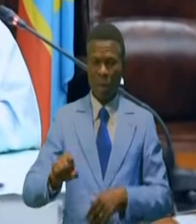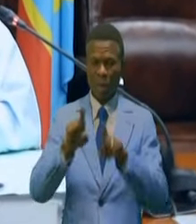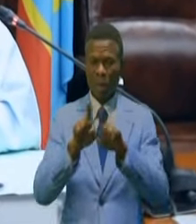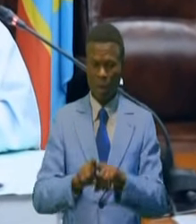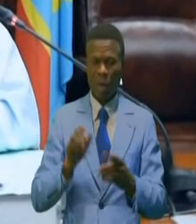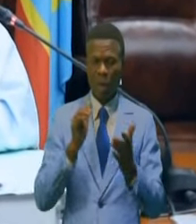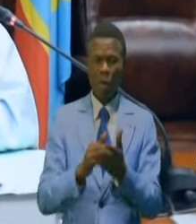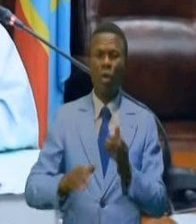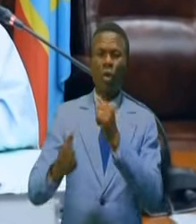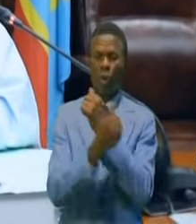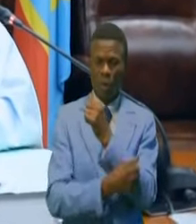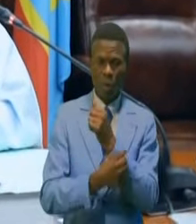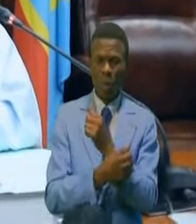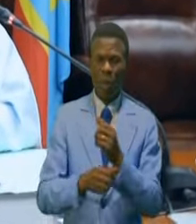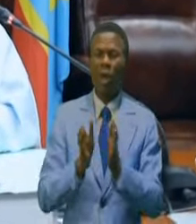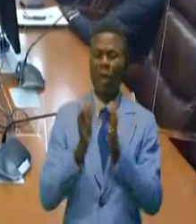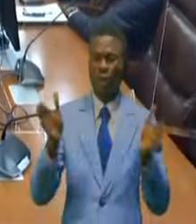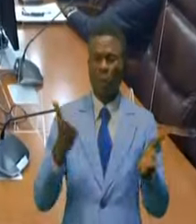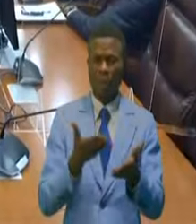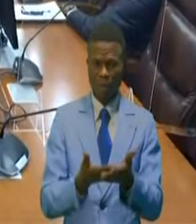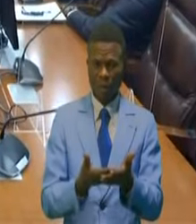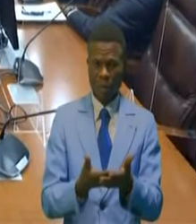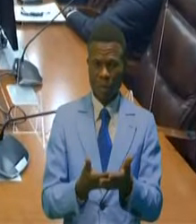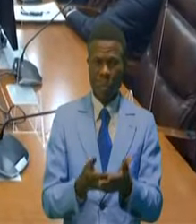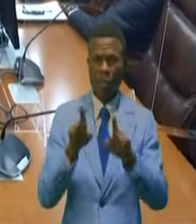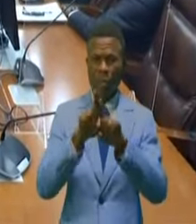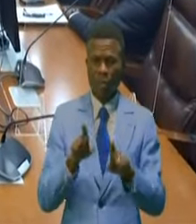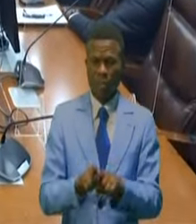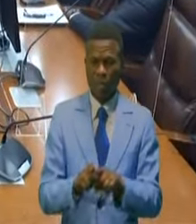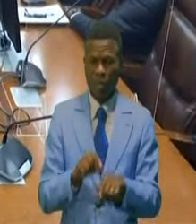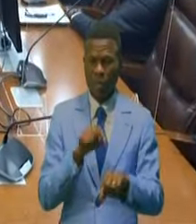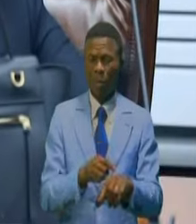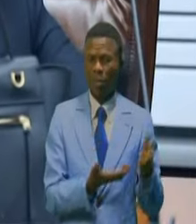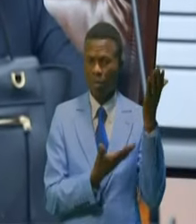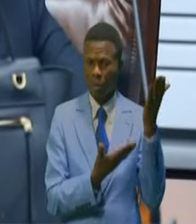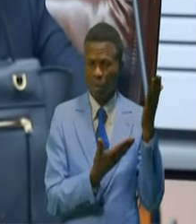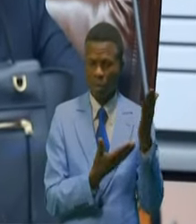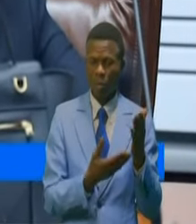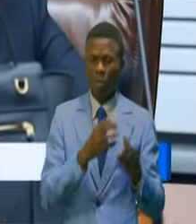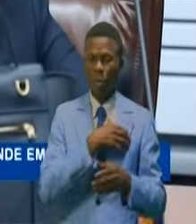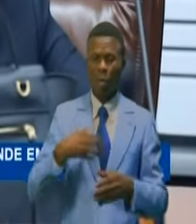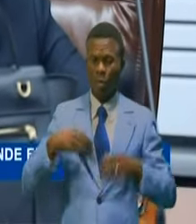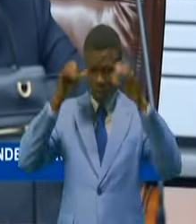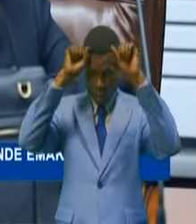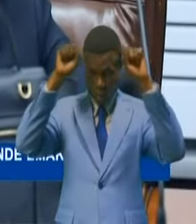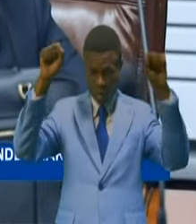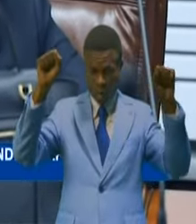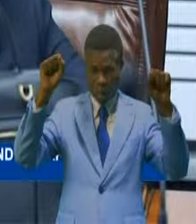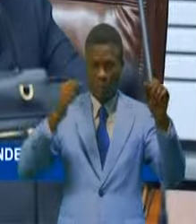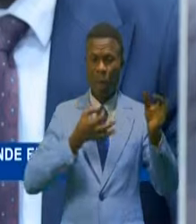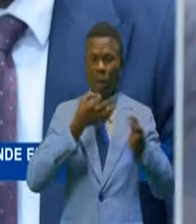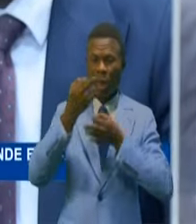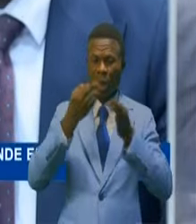pays dans son ensemble. C'était aussi une opportunité pour la présidente des EME d'exprimer